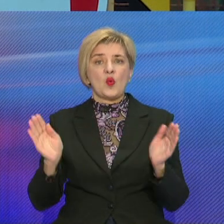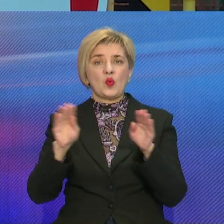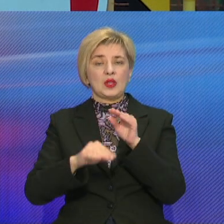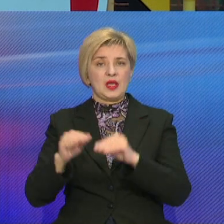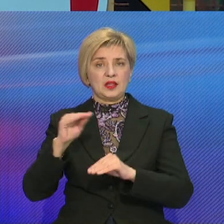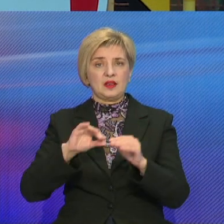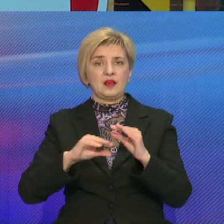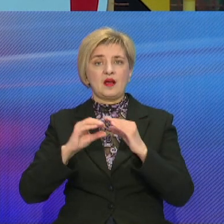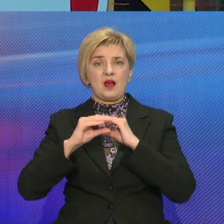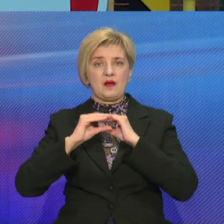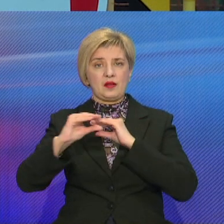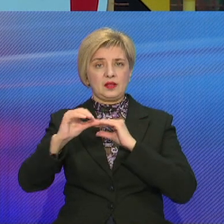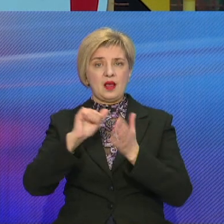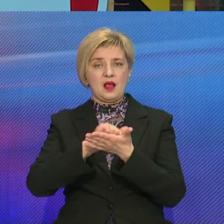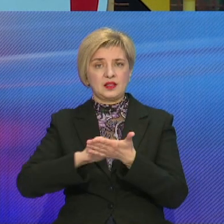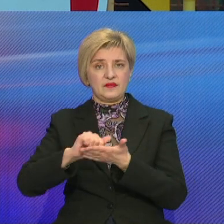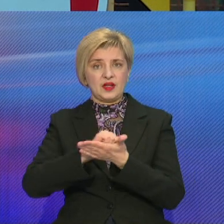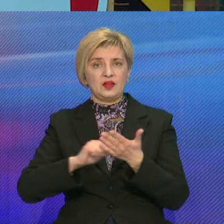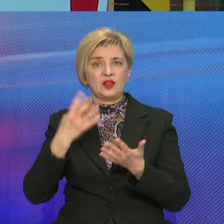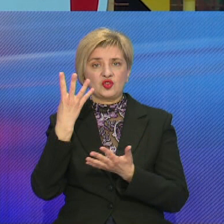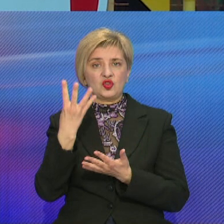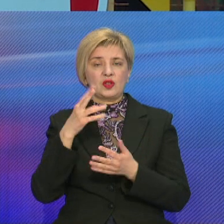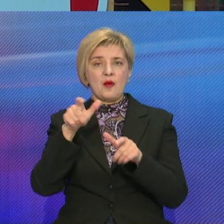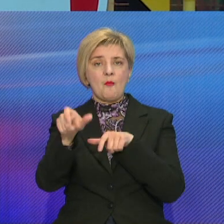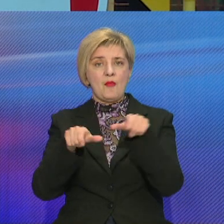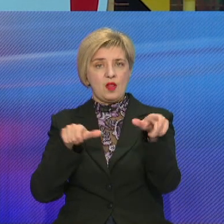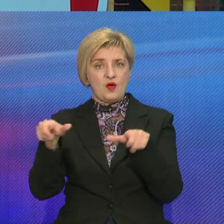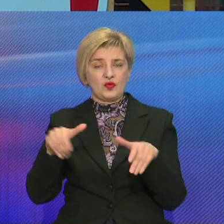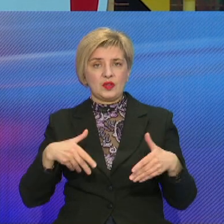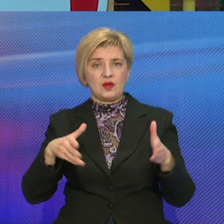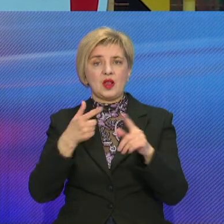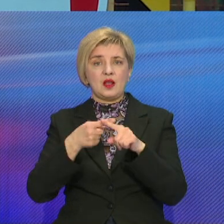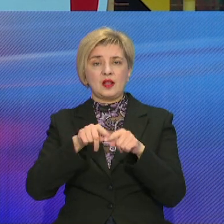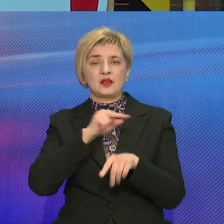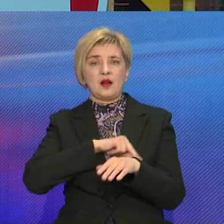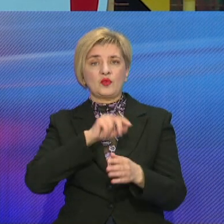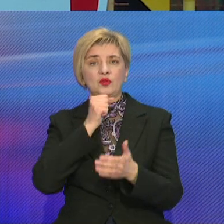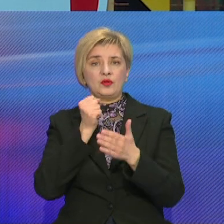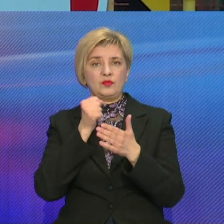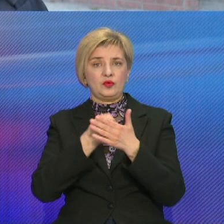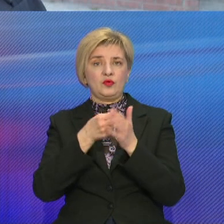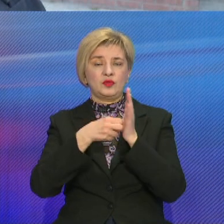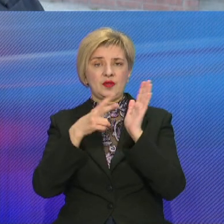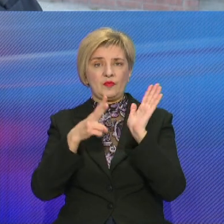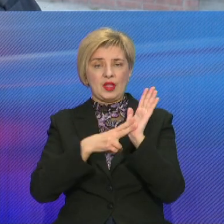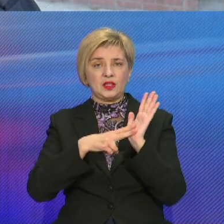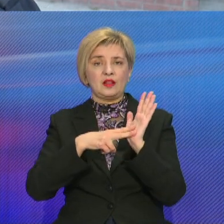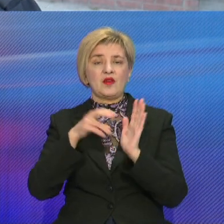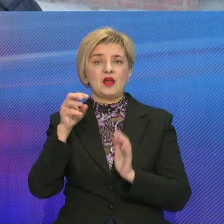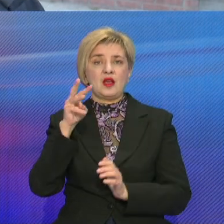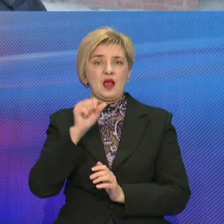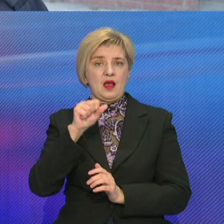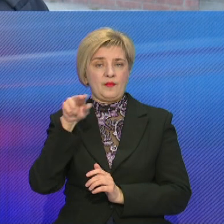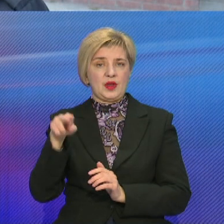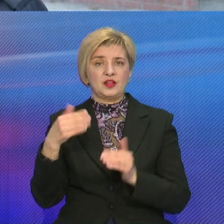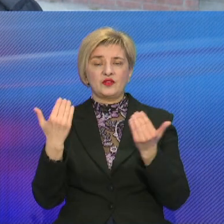на чотирьохполосній дорозі. Дадені роботи повинні бути завершені 17 красавіка. С сегодняшнего дня закрыто